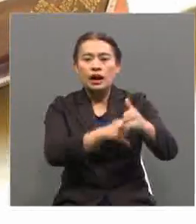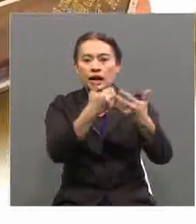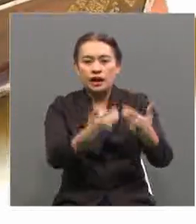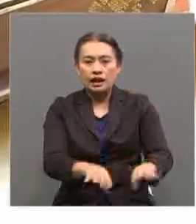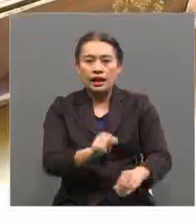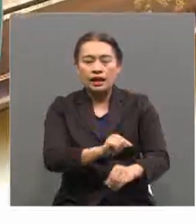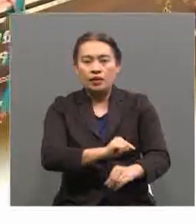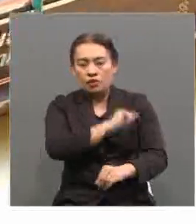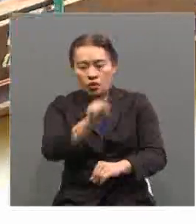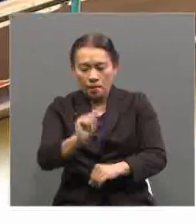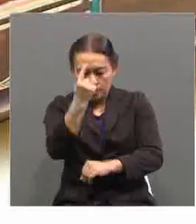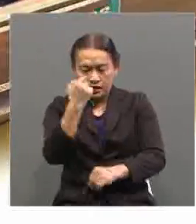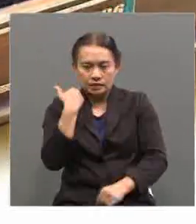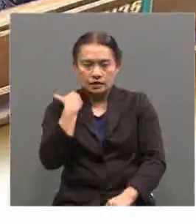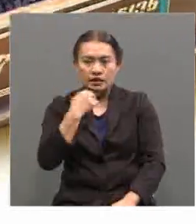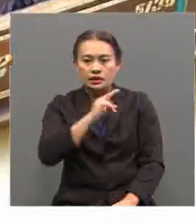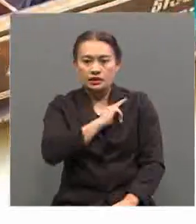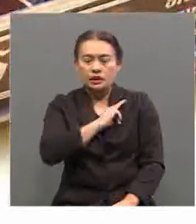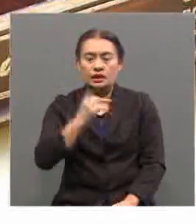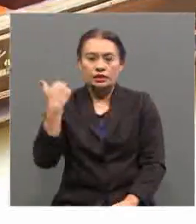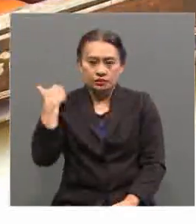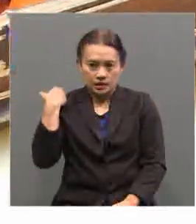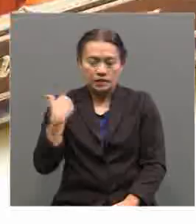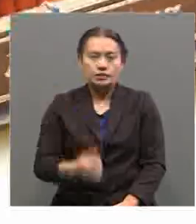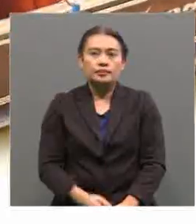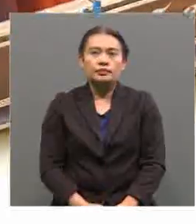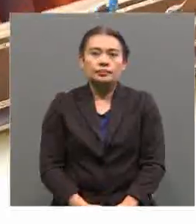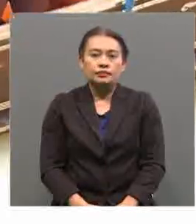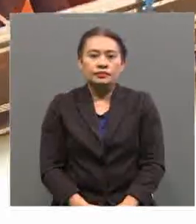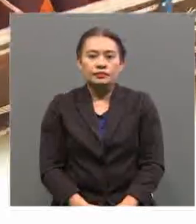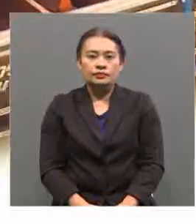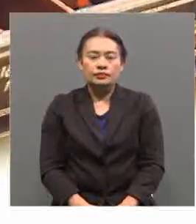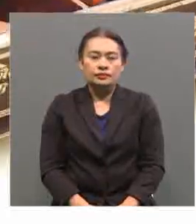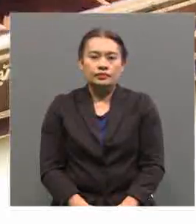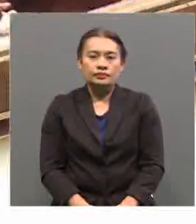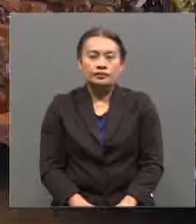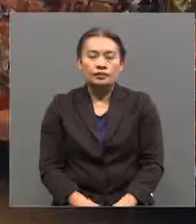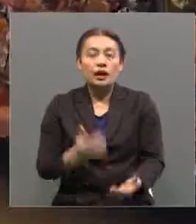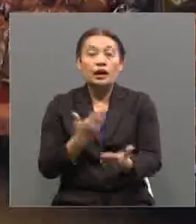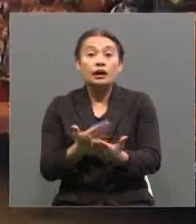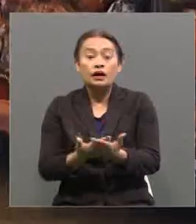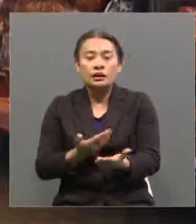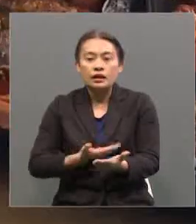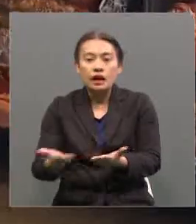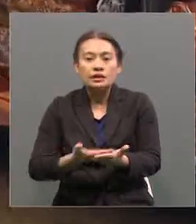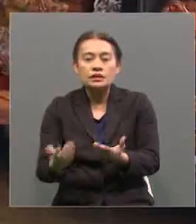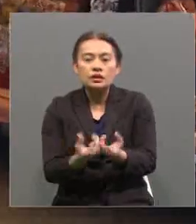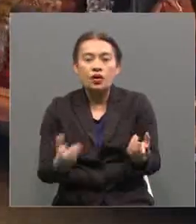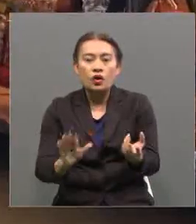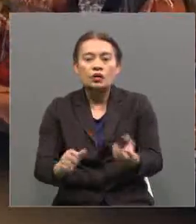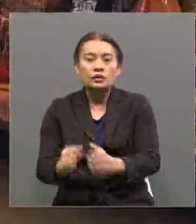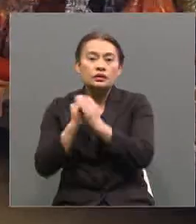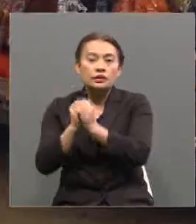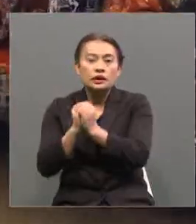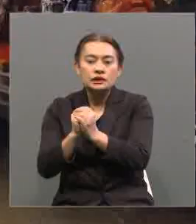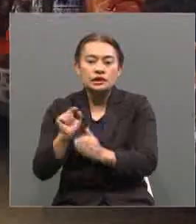แล้วกลับมา 3เขาก็เลยมาเองได้ทีนี้ลักษณะพฤติกรรมการจ่ายเงินซื้อของเนี่ยถ้า